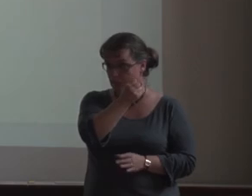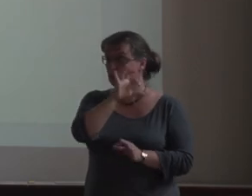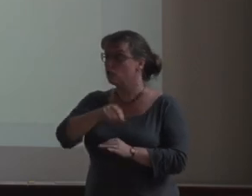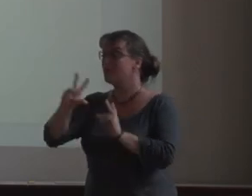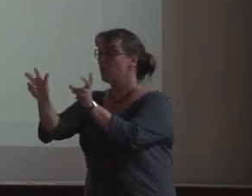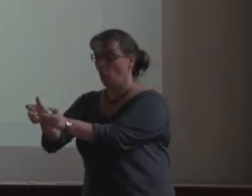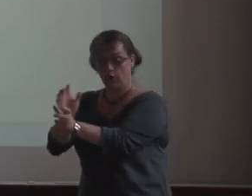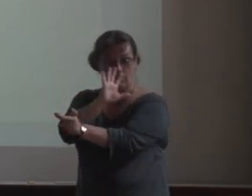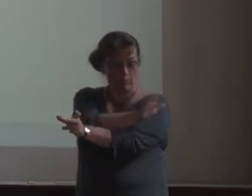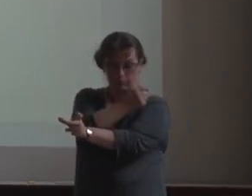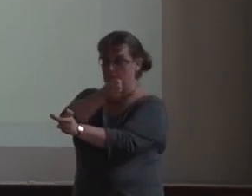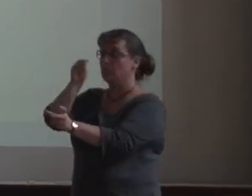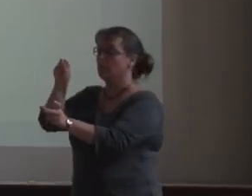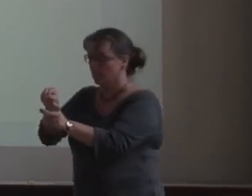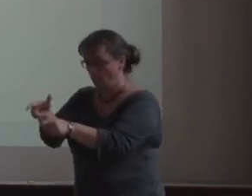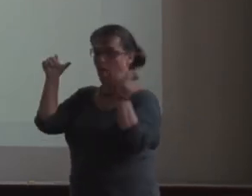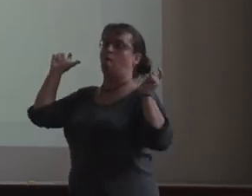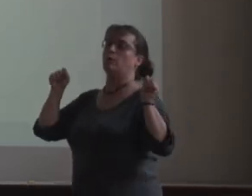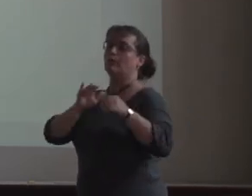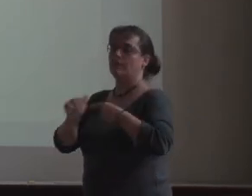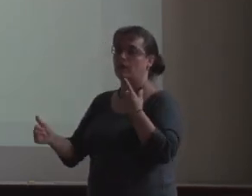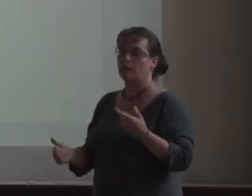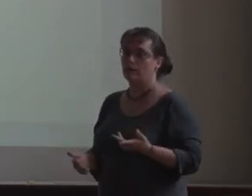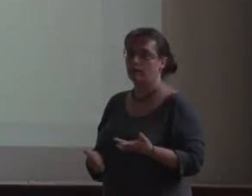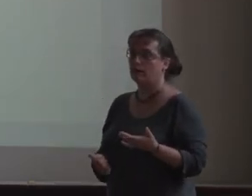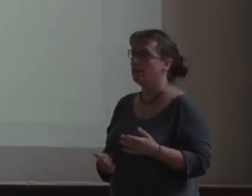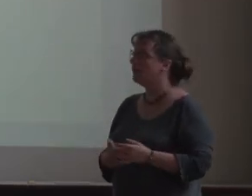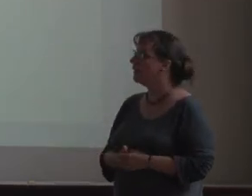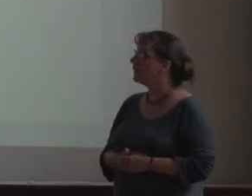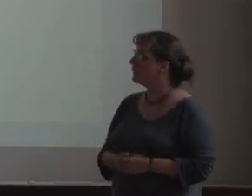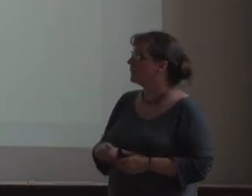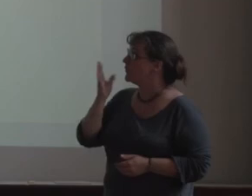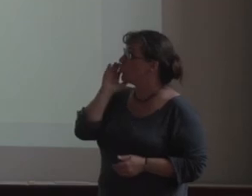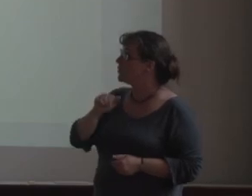future. Donc, avec ce petit bout de code,